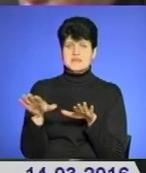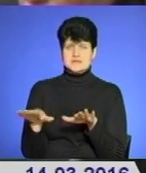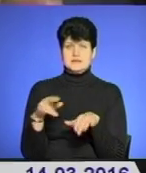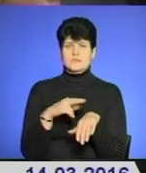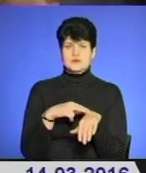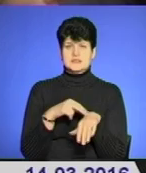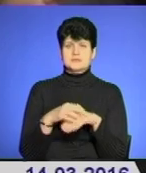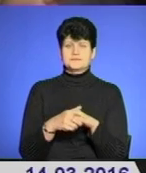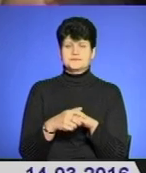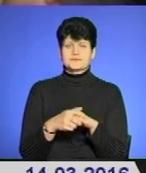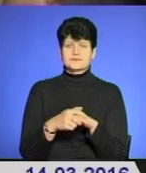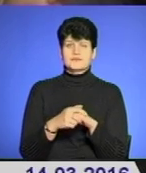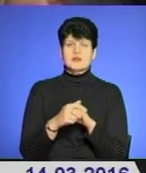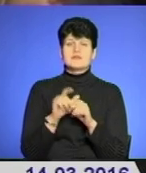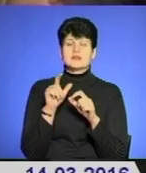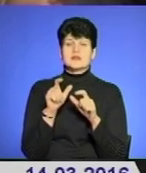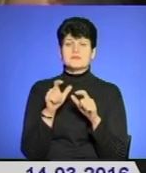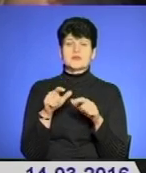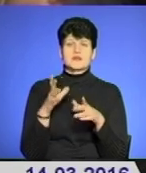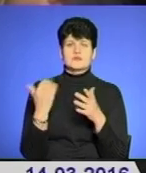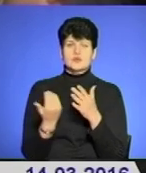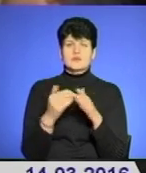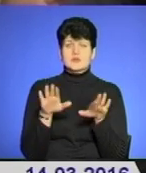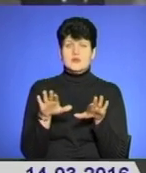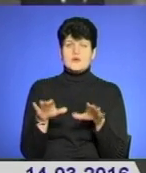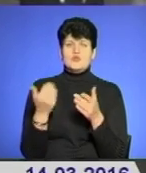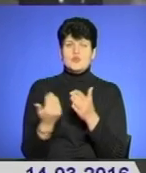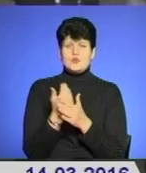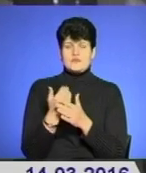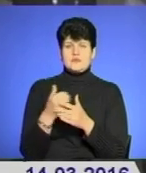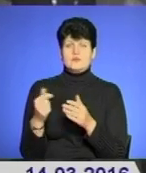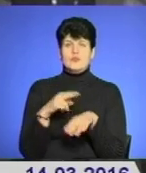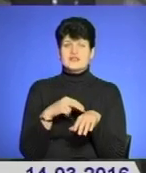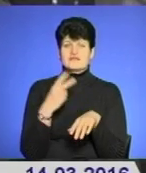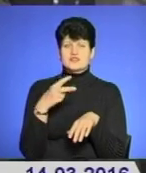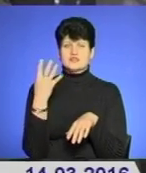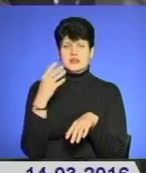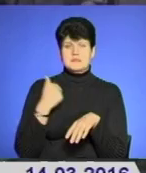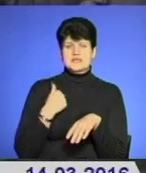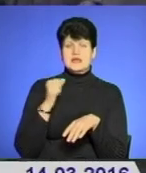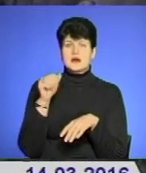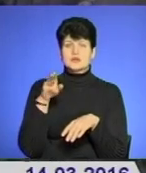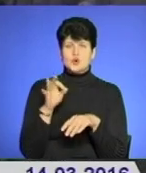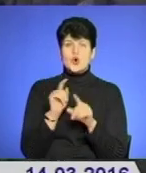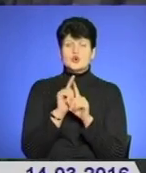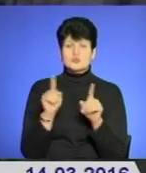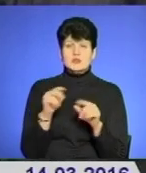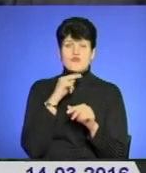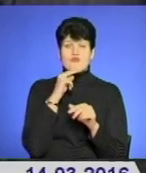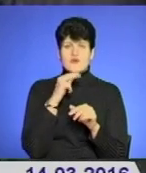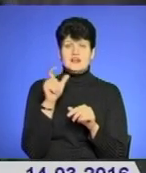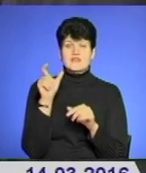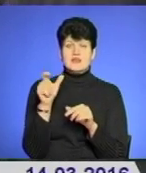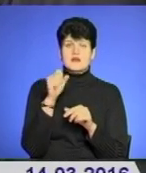поліцейського. У лавах нової поліції 24 бійці АТО. Особлива увага сьогодні прикута до військового медика